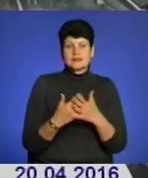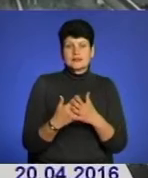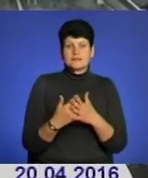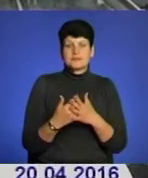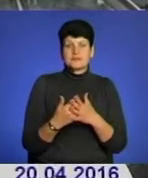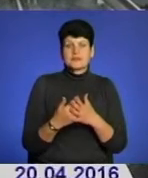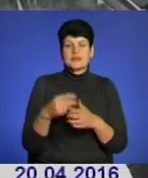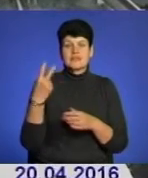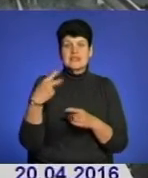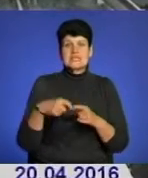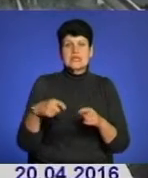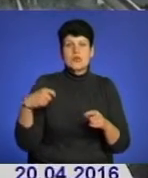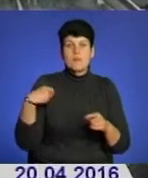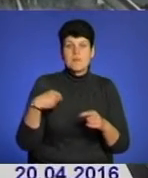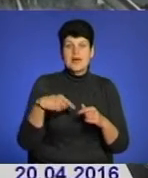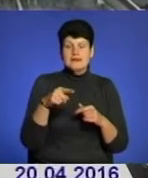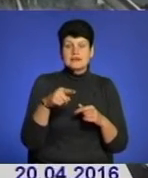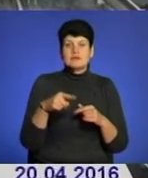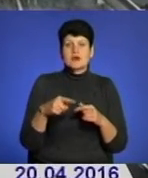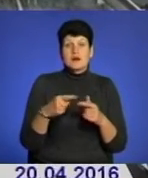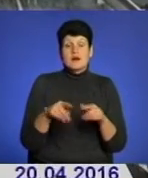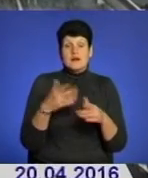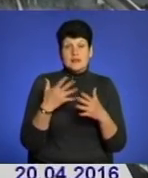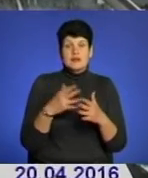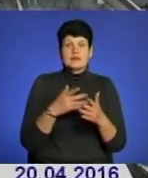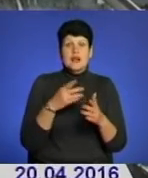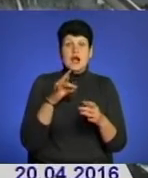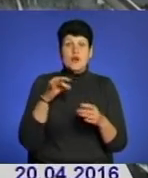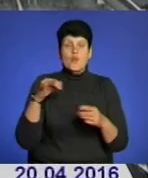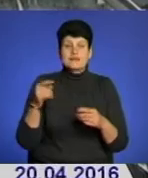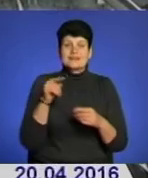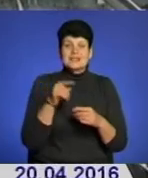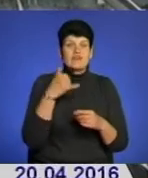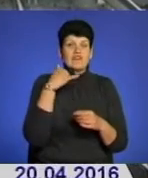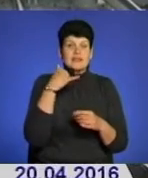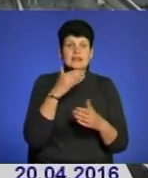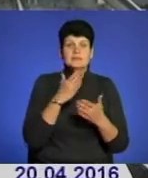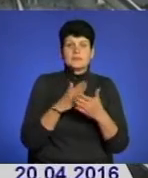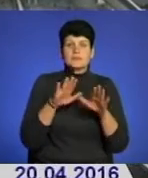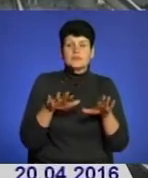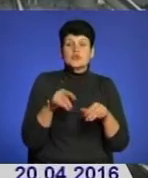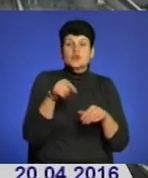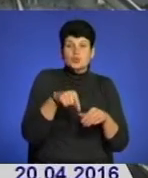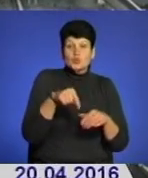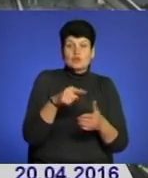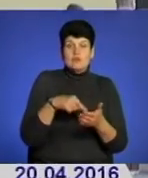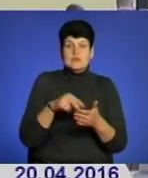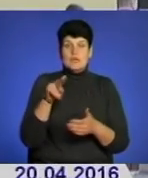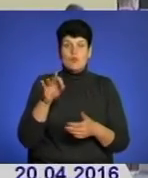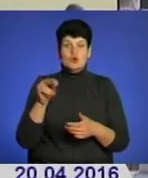майже 20 кілометрів, а безпосередньо реагувати на ті виклики, які можуть мати місце тут, у місті